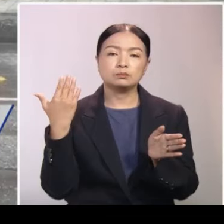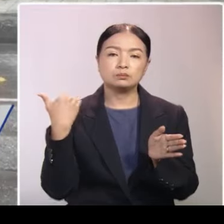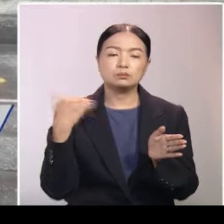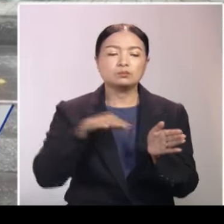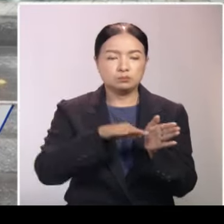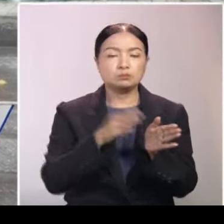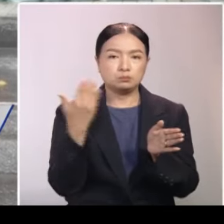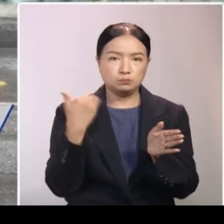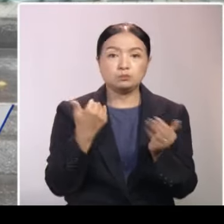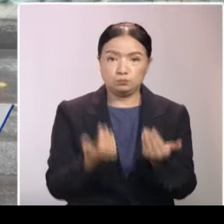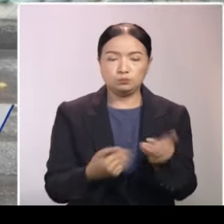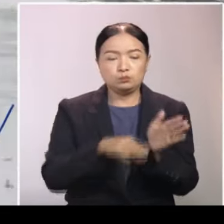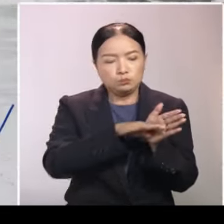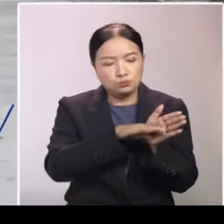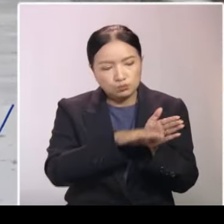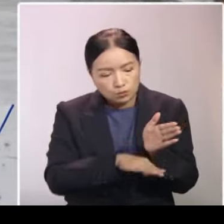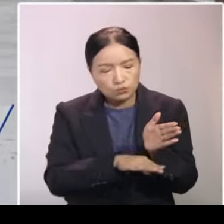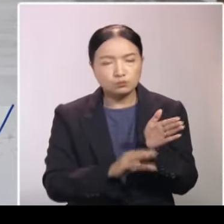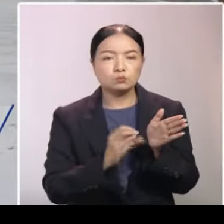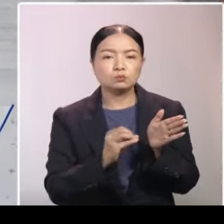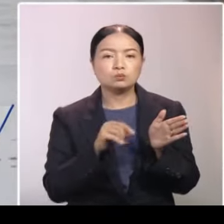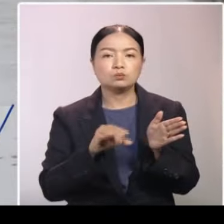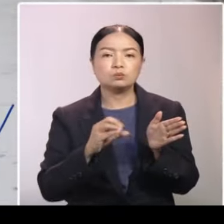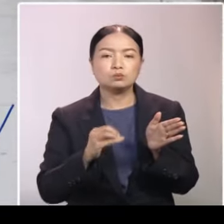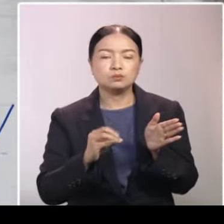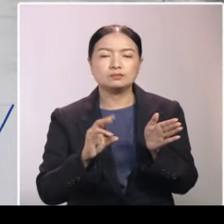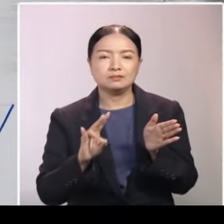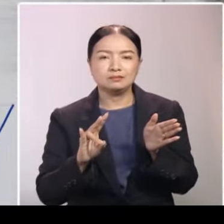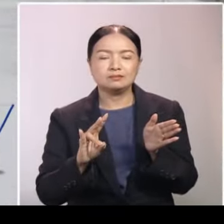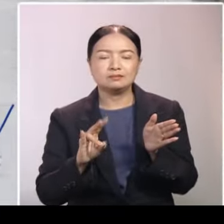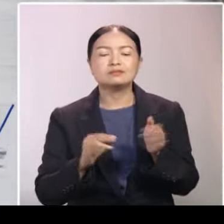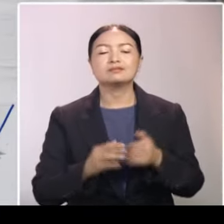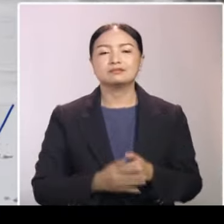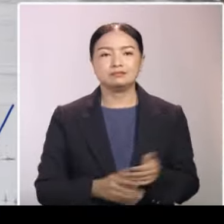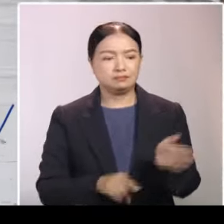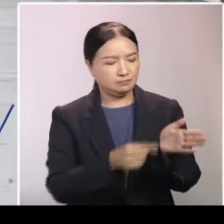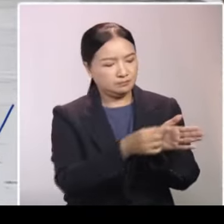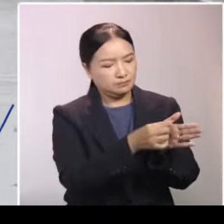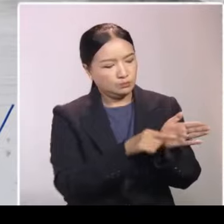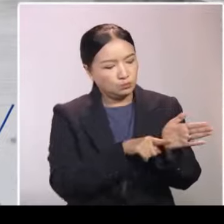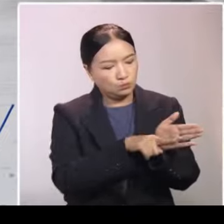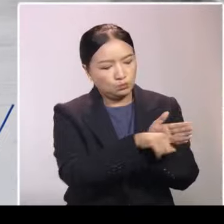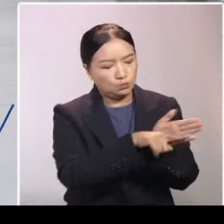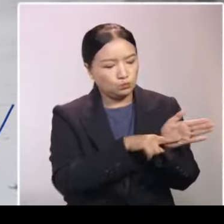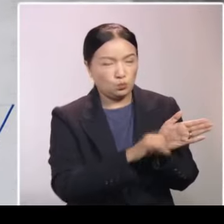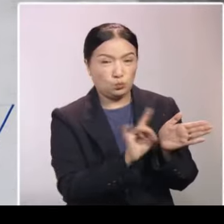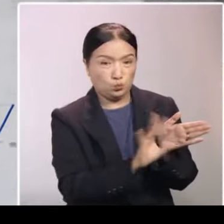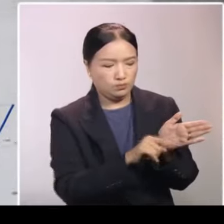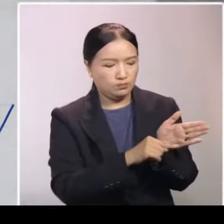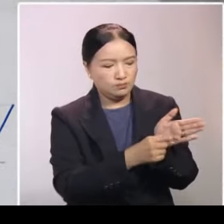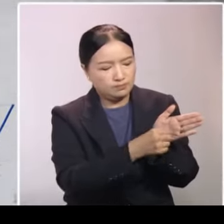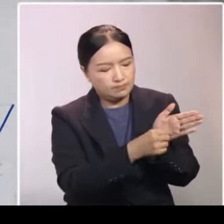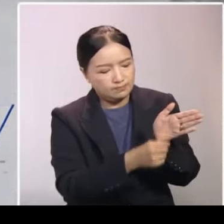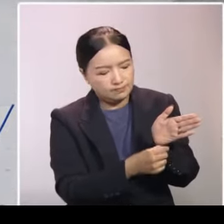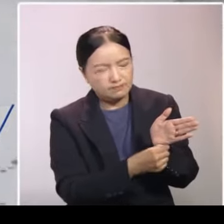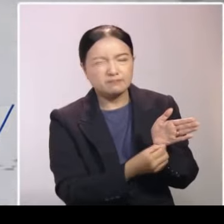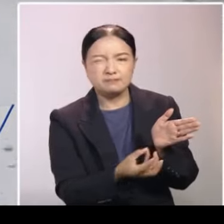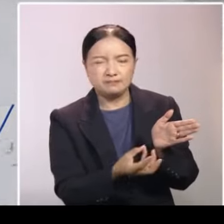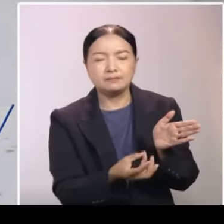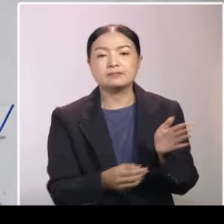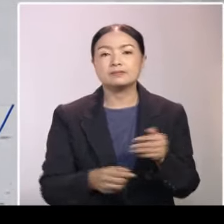0.0มนะคะ 0.07มตนะคะต่ำกว่าระดับวิกฤต 1ม 27ซมปริมาณน้ำฝนอยู่